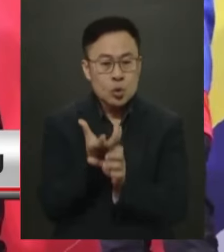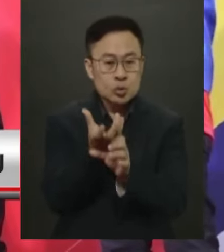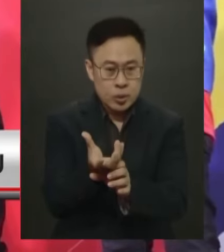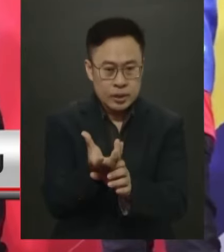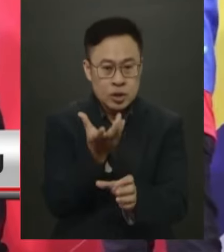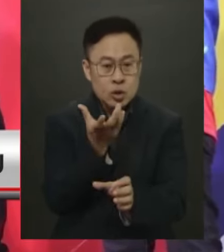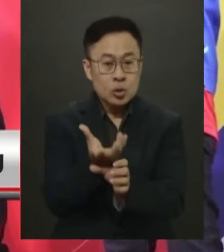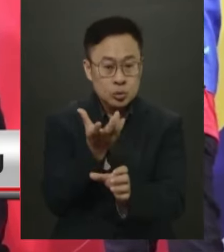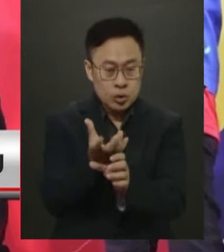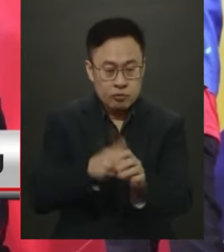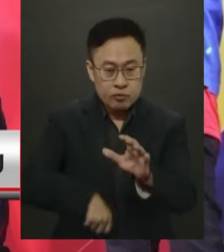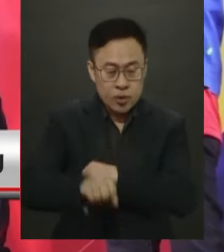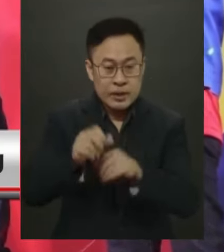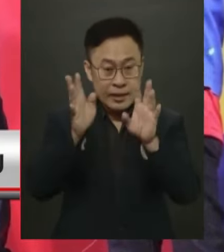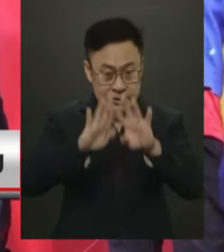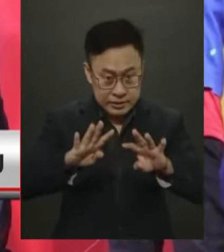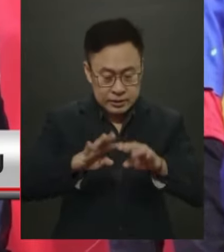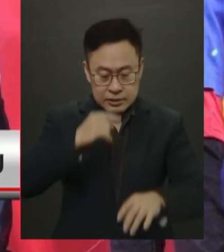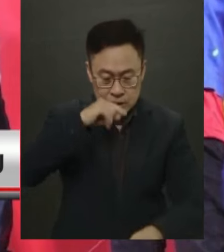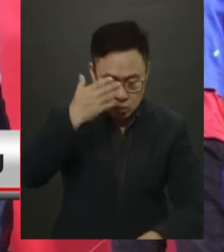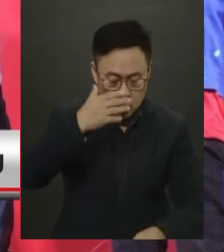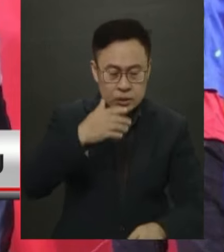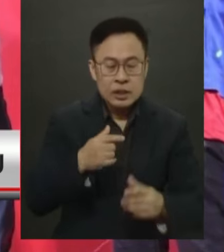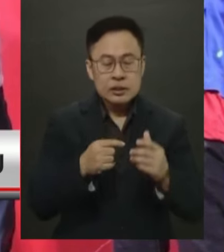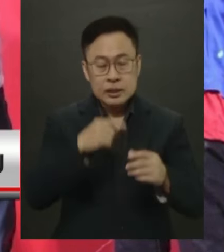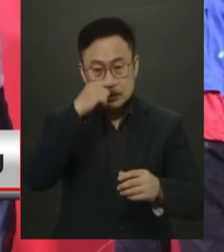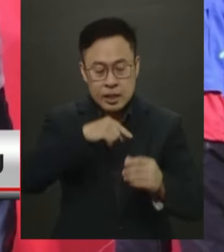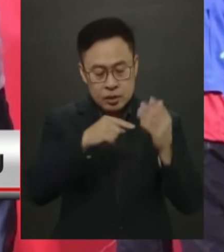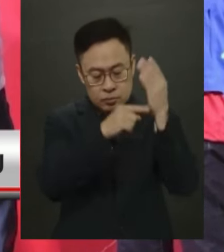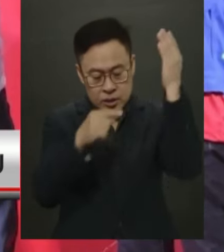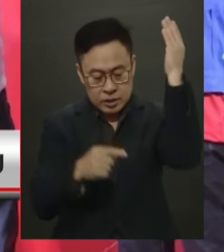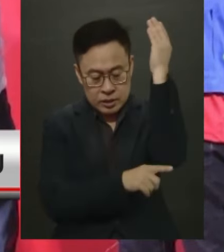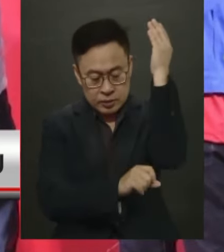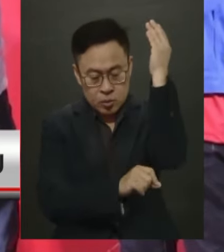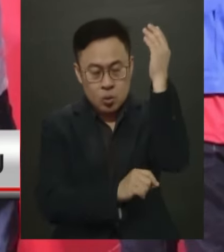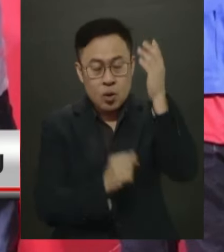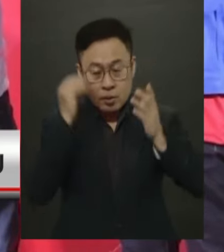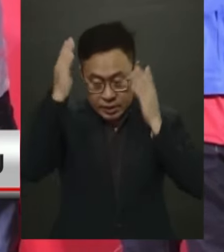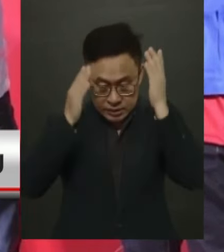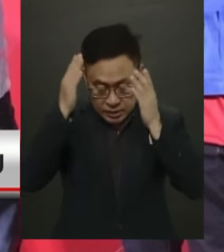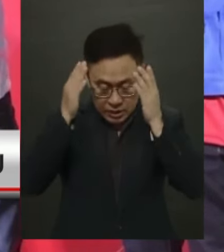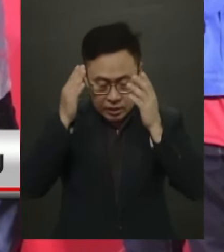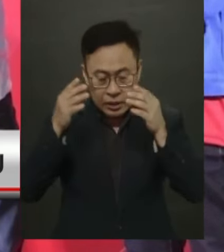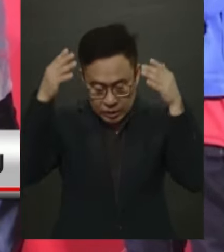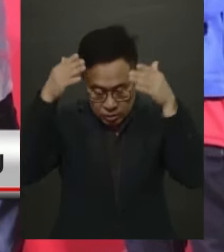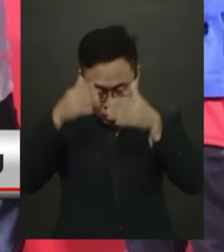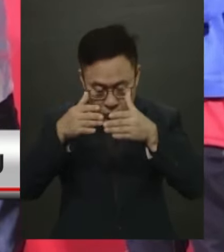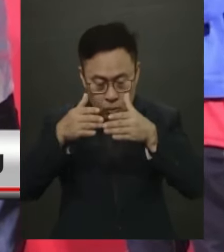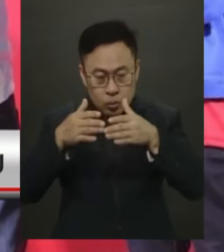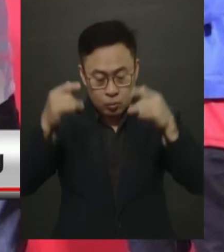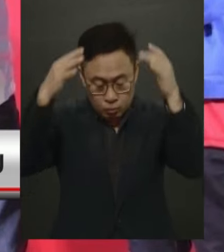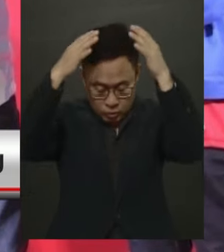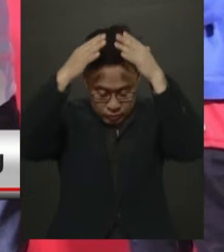แรกก่อนจะเดินทางไปจัดกันต่อนะครับที่ประเทศสิงคโปร์มาเลเซียเวียดนามอินโดนีเซียและปิดท้ายที่ฟิลิปปินส์